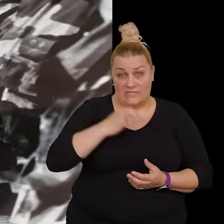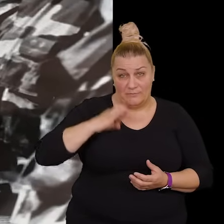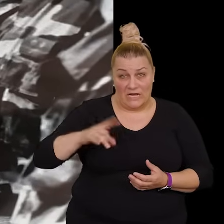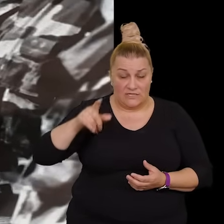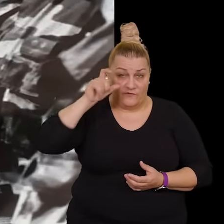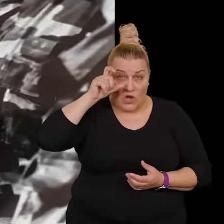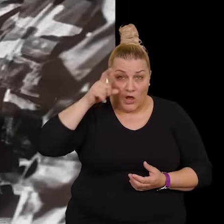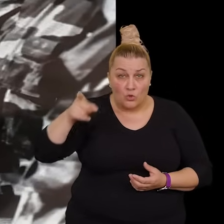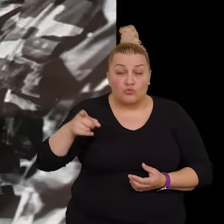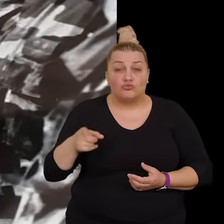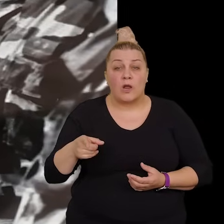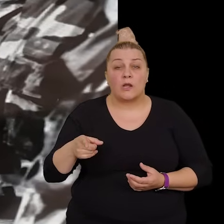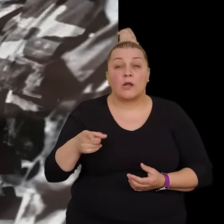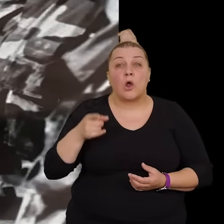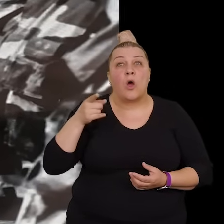meni,